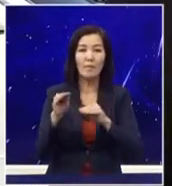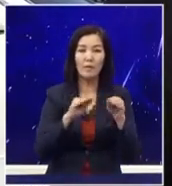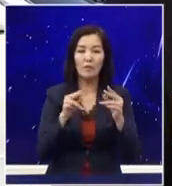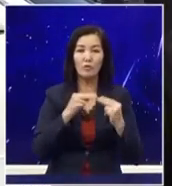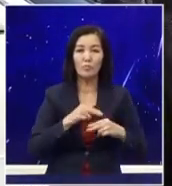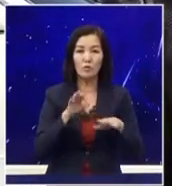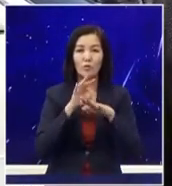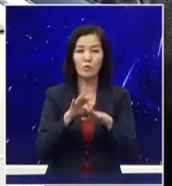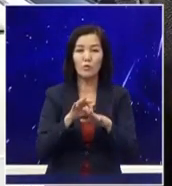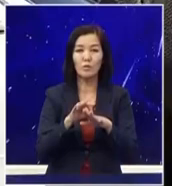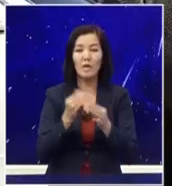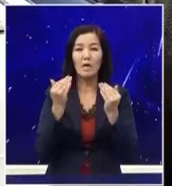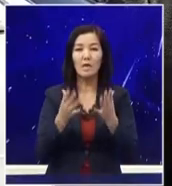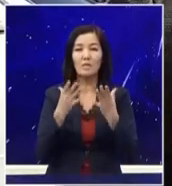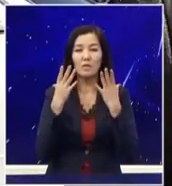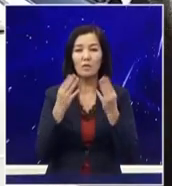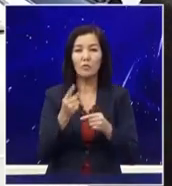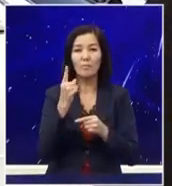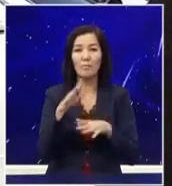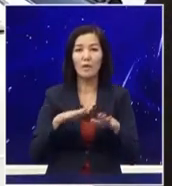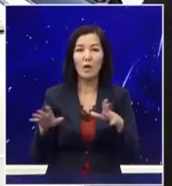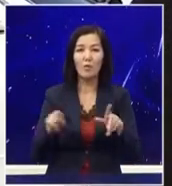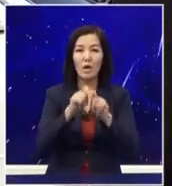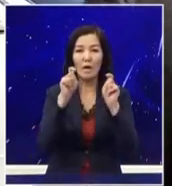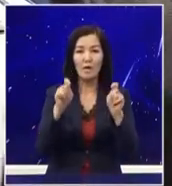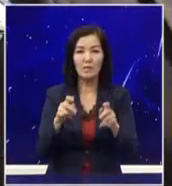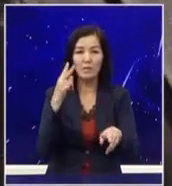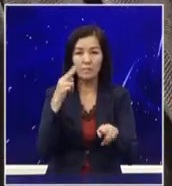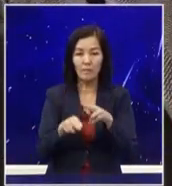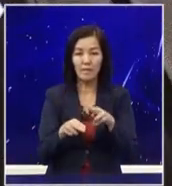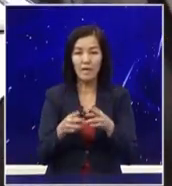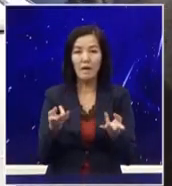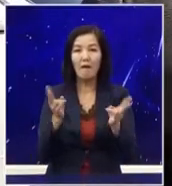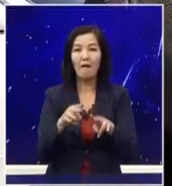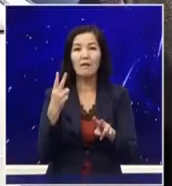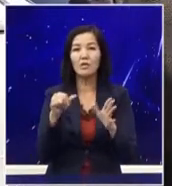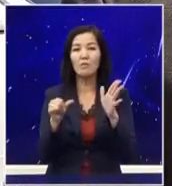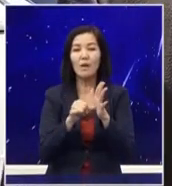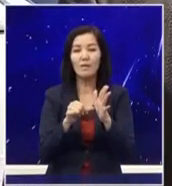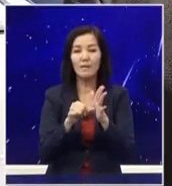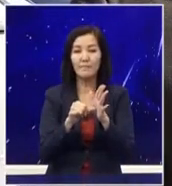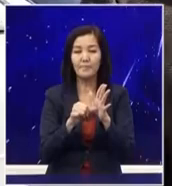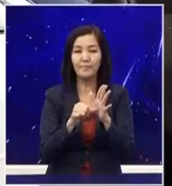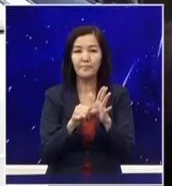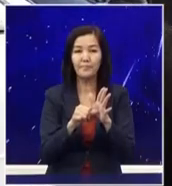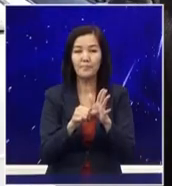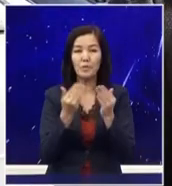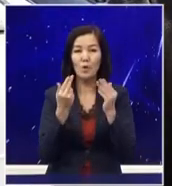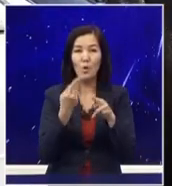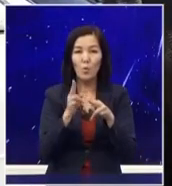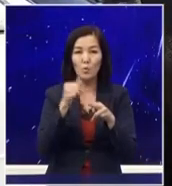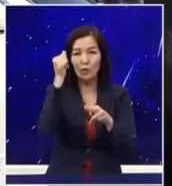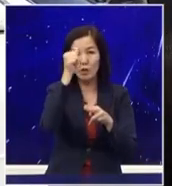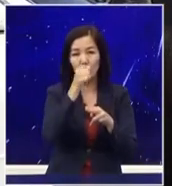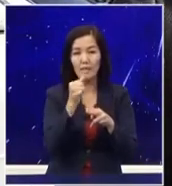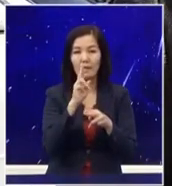жүргізілуде. Қазіргі таңда бір аула қолданысқа берілді. Қалған 26 ауланы ағымдағы жылдың қараша